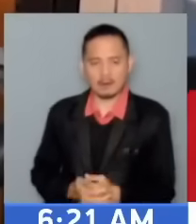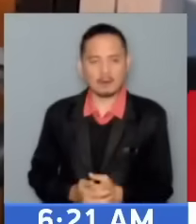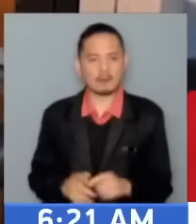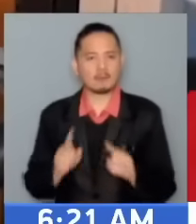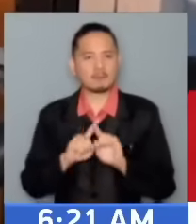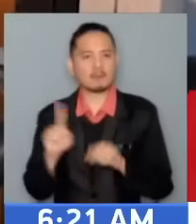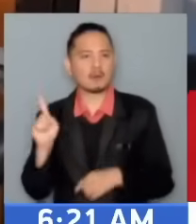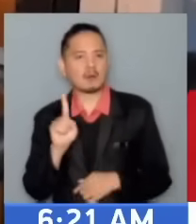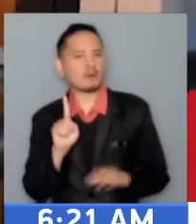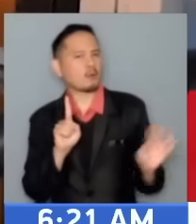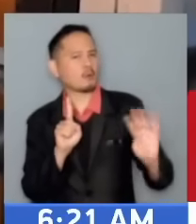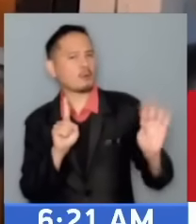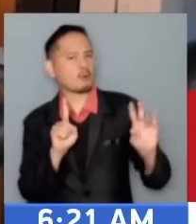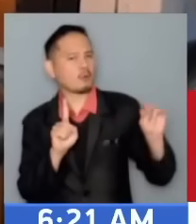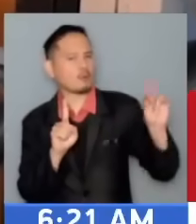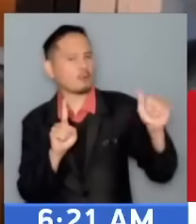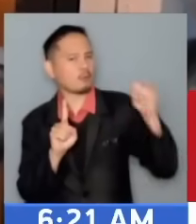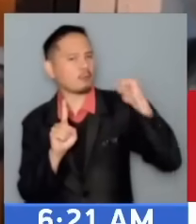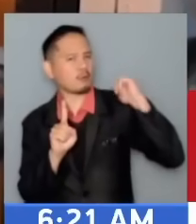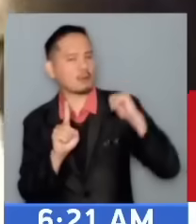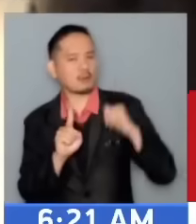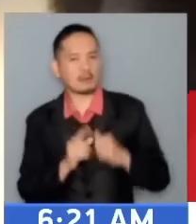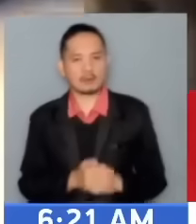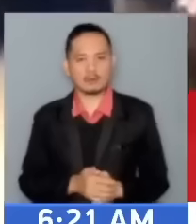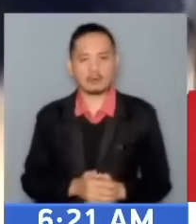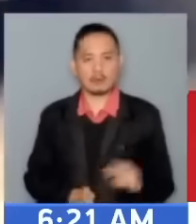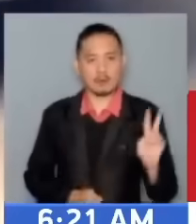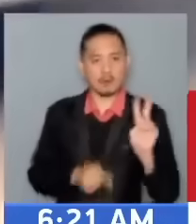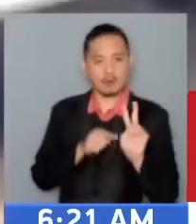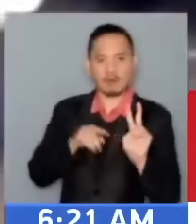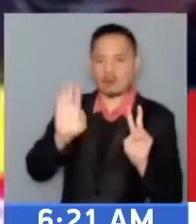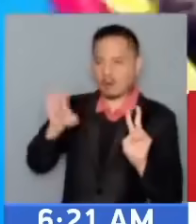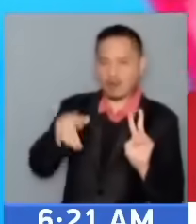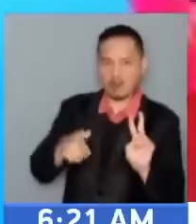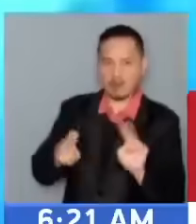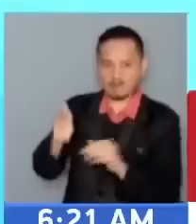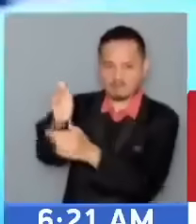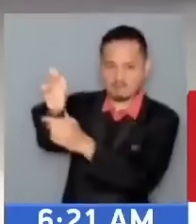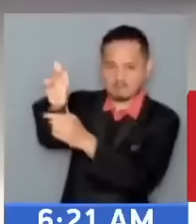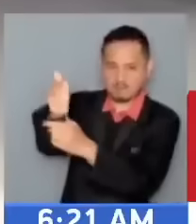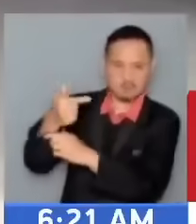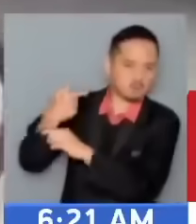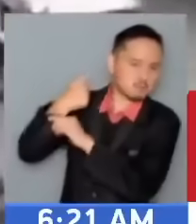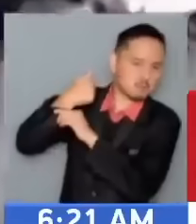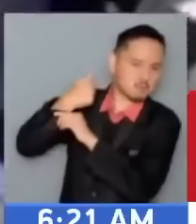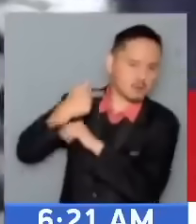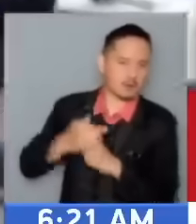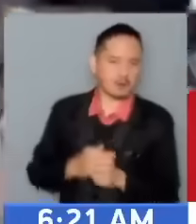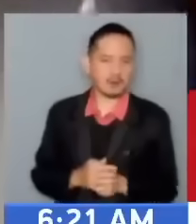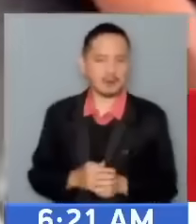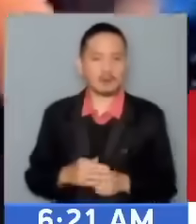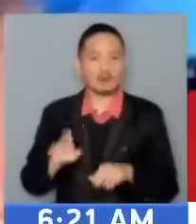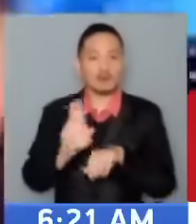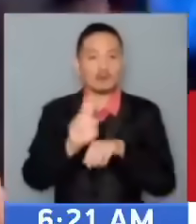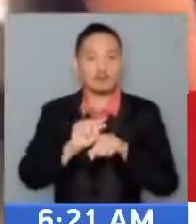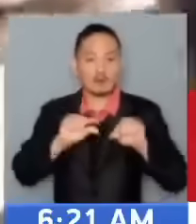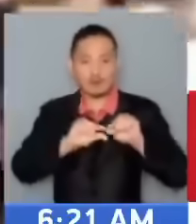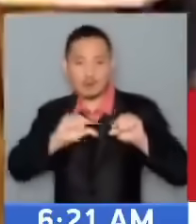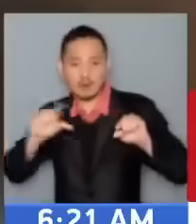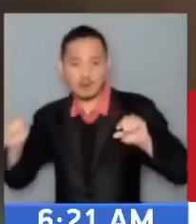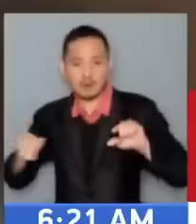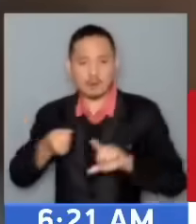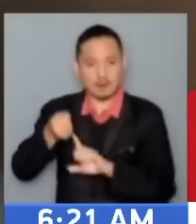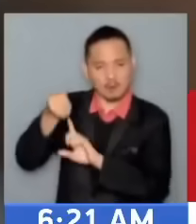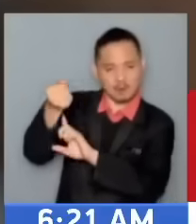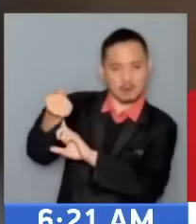declined, nagdeklara na po ng hold up. Ayon sa pulisya, tinutukan daw ng patalim ang biktima kaya hindi na siya pumalag at